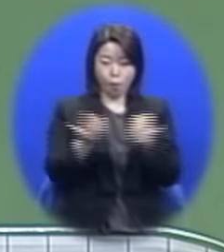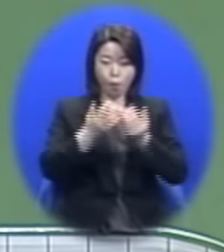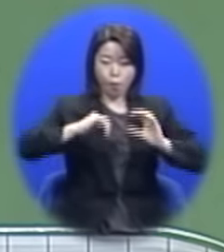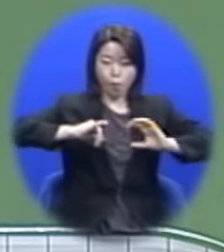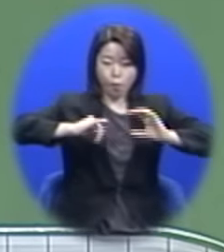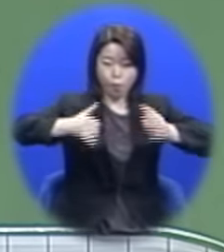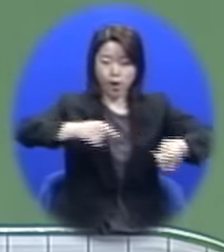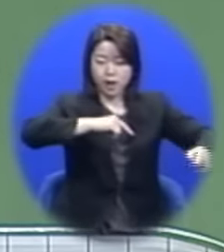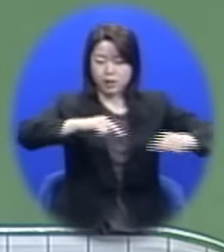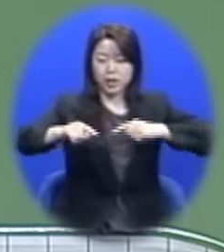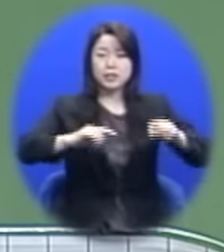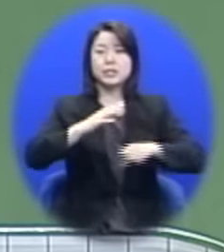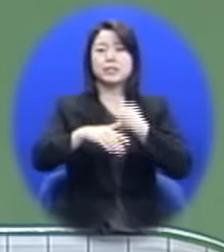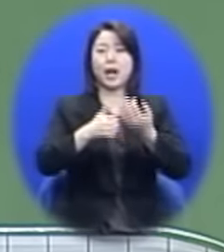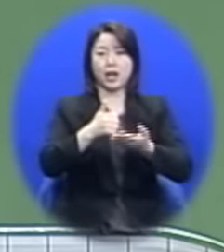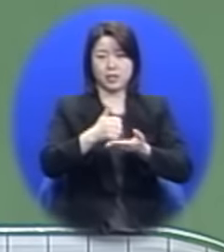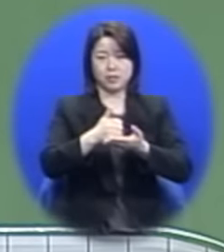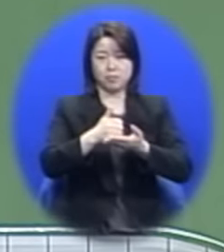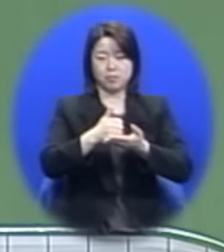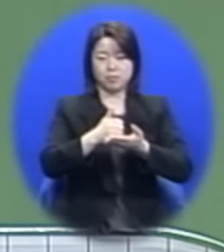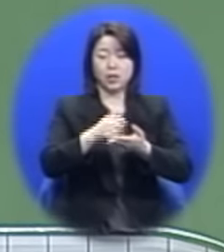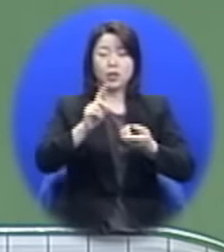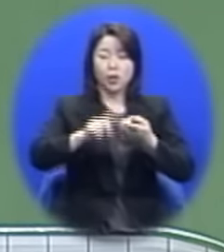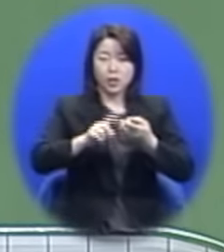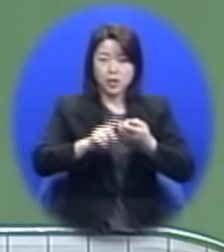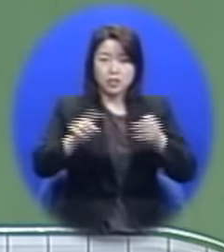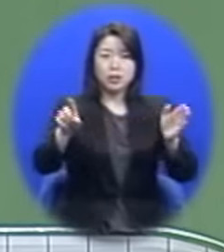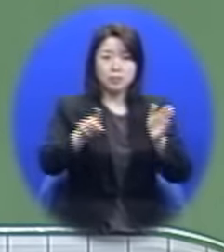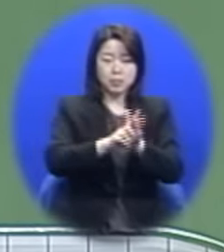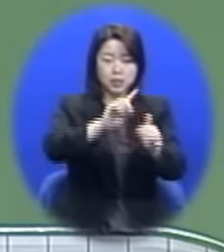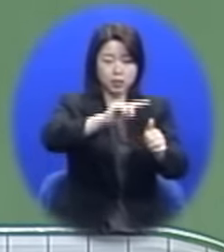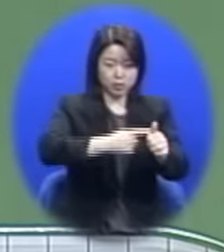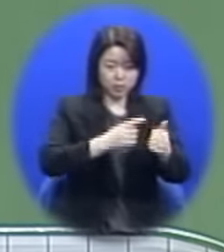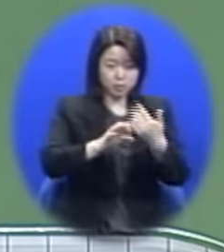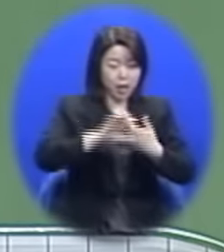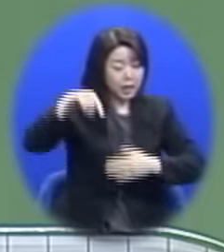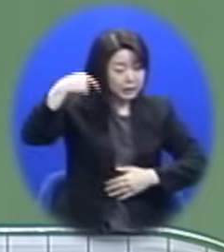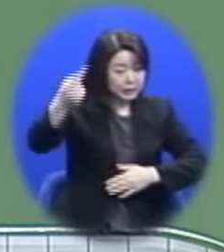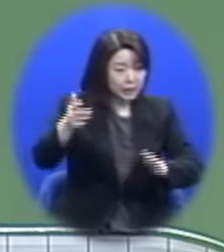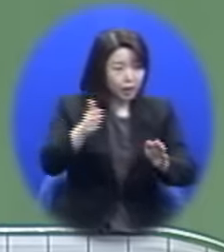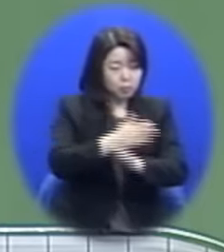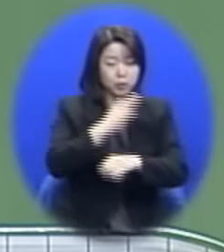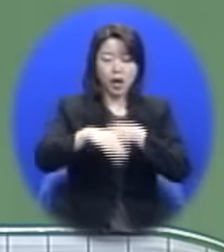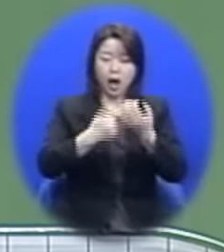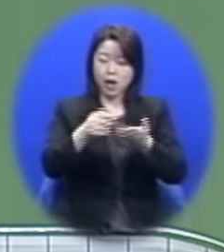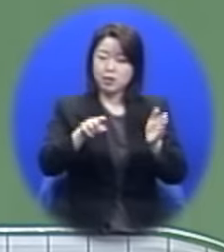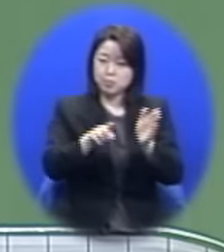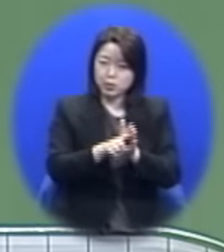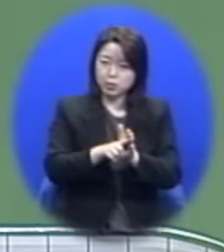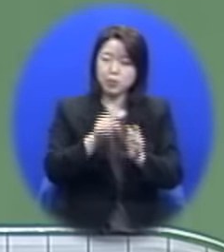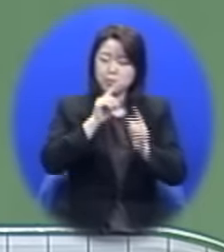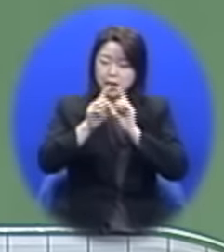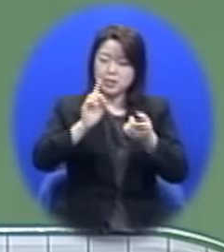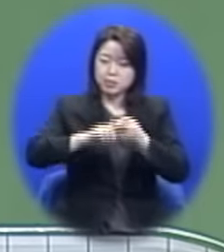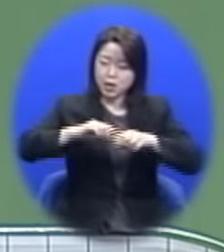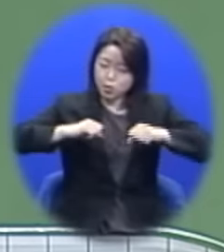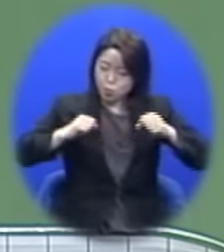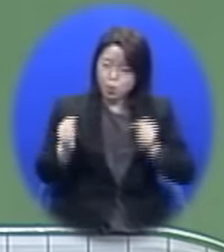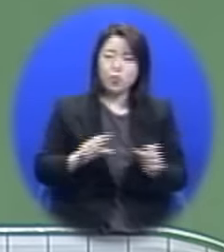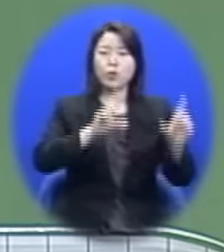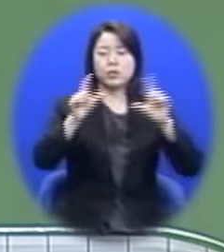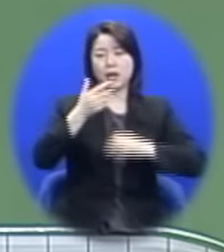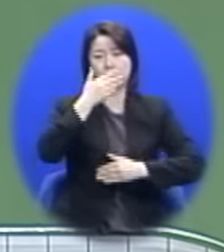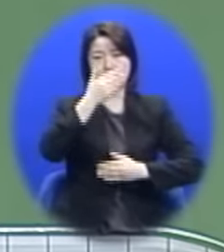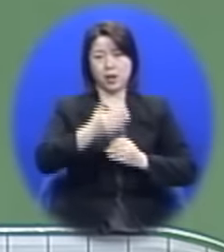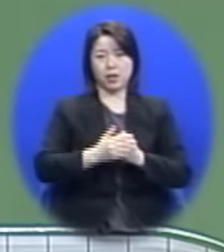하나님, 이게 믿어지면 그 다음부터는 하나님 믿고 하나님 말씀대로 순종하고 살게 되는데